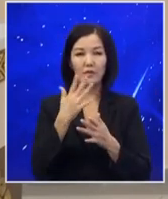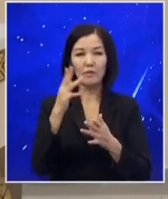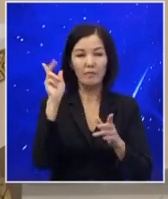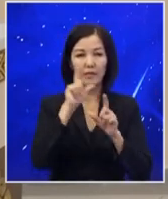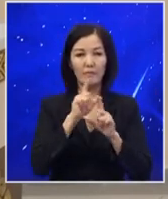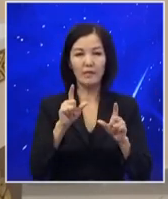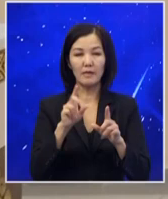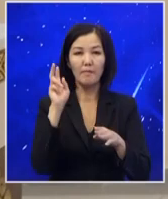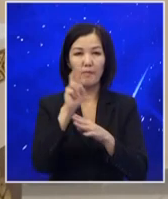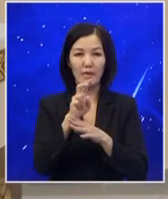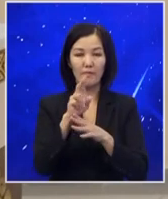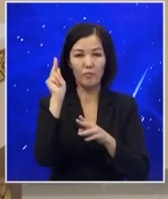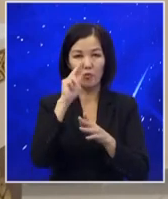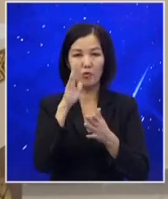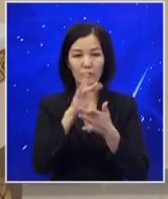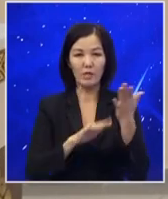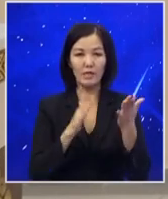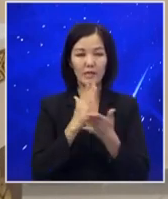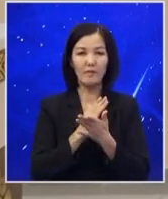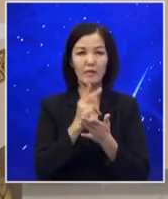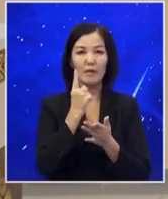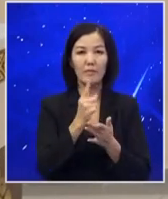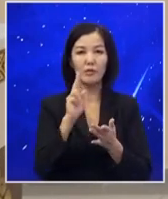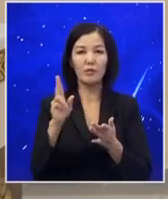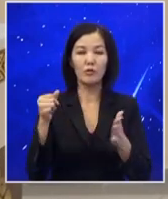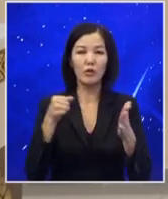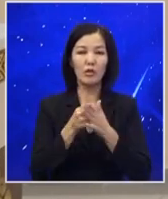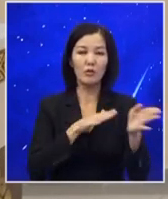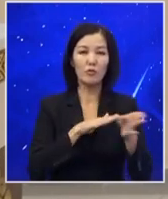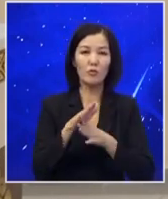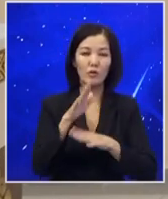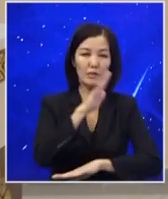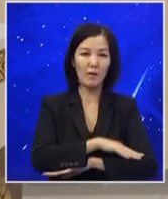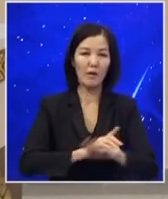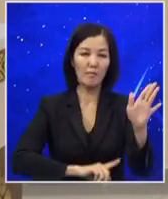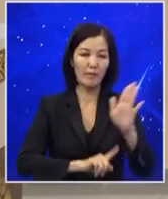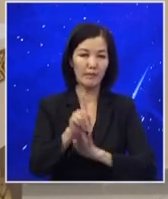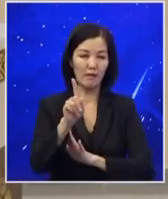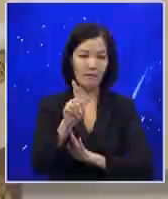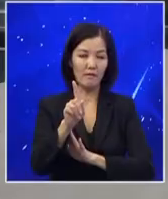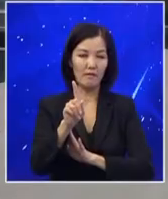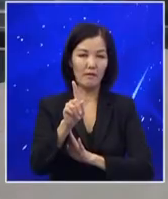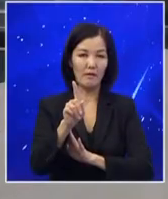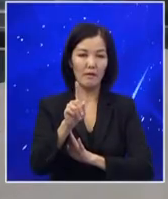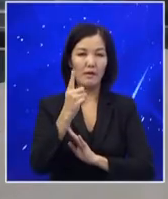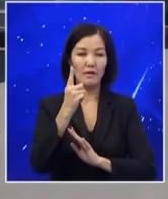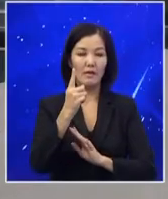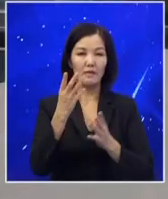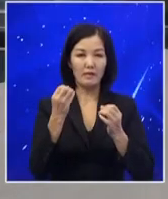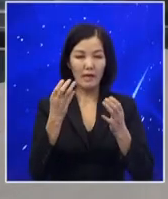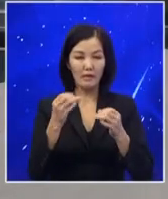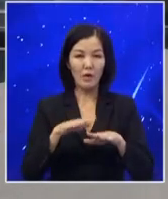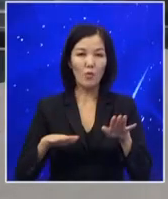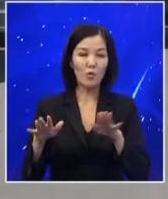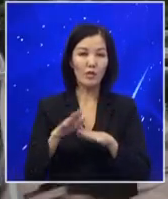штаттық режимде оқып жатыр. Барлық 1-ші қыркүйекте толық сабақ процесін толық бастадық. Бір айта кетерлігі,